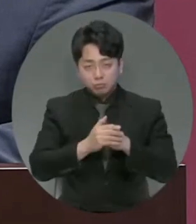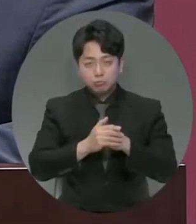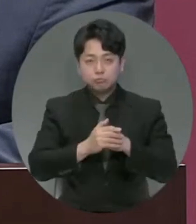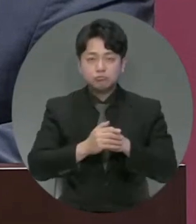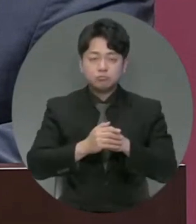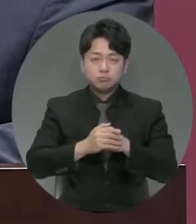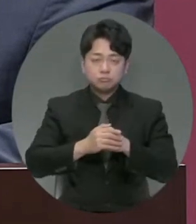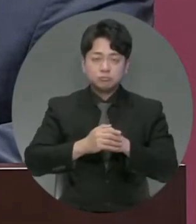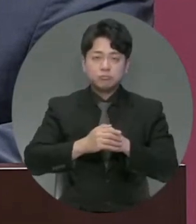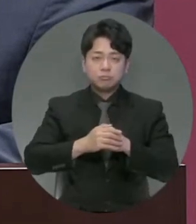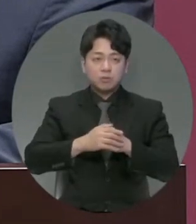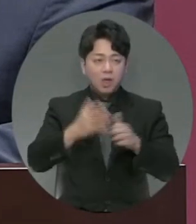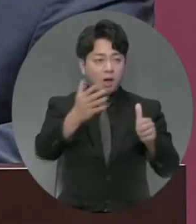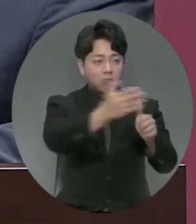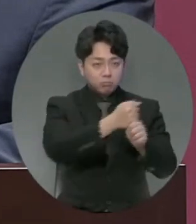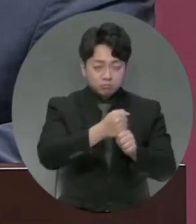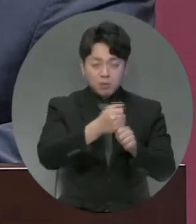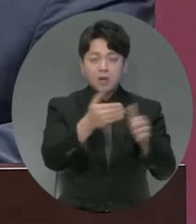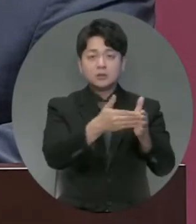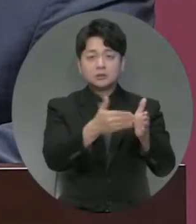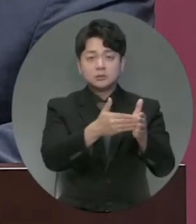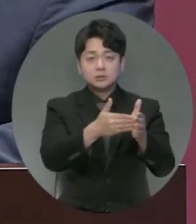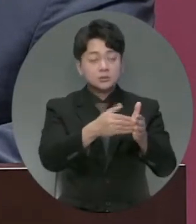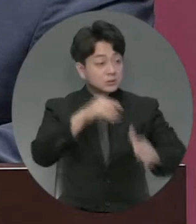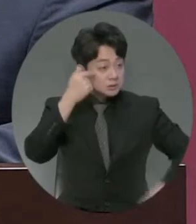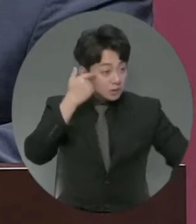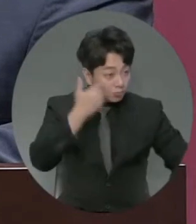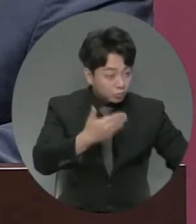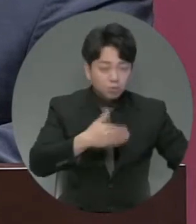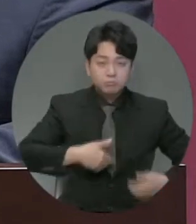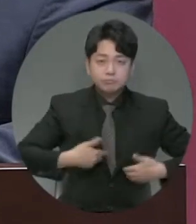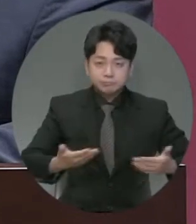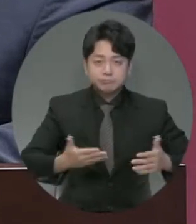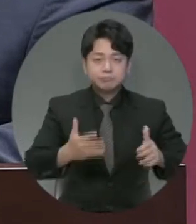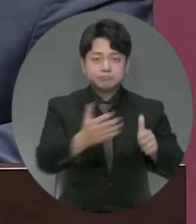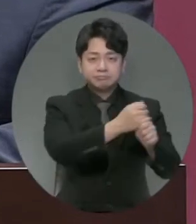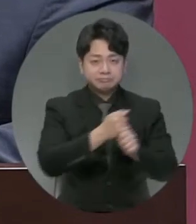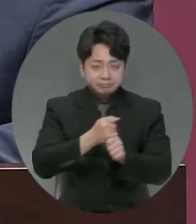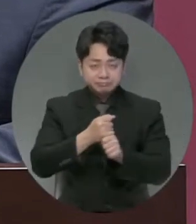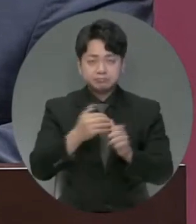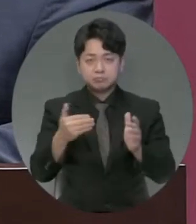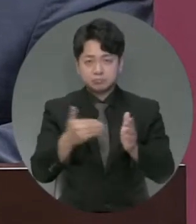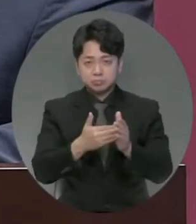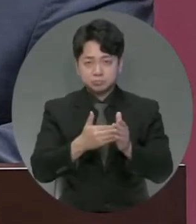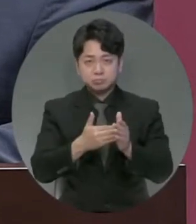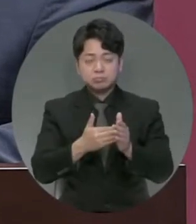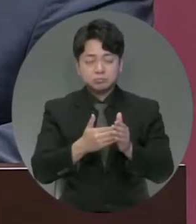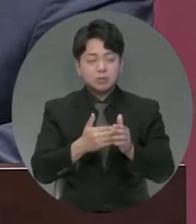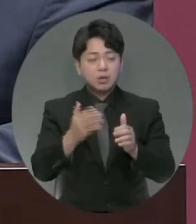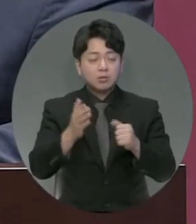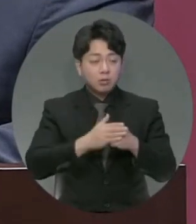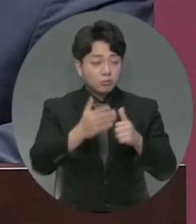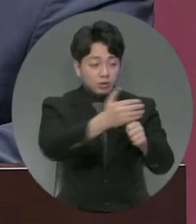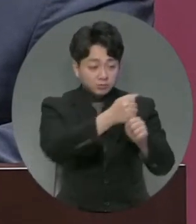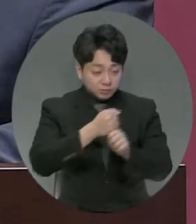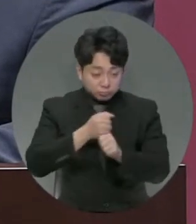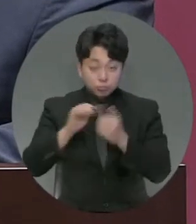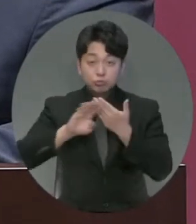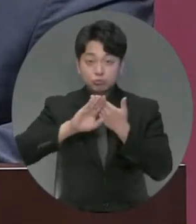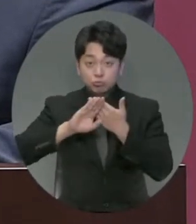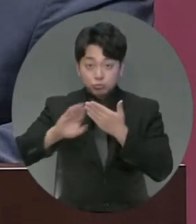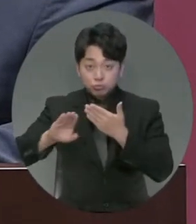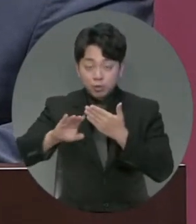것이 목적이었지 거기서 신문하는 것이 목적은 아니었습니다. 아니었기 때문에 구체적인 기순 의향서는 중앙합동조사에서 확인을